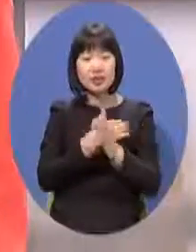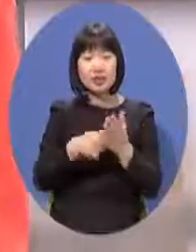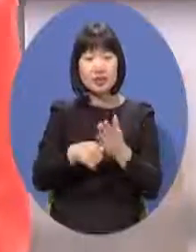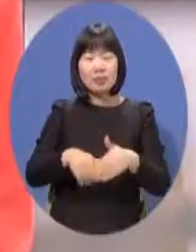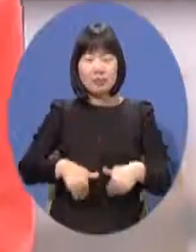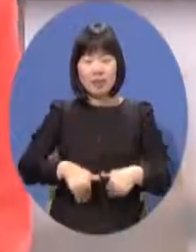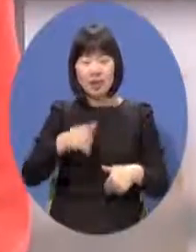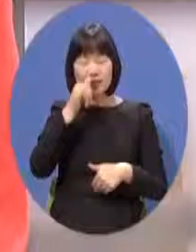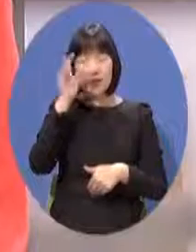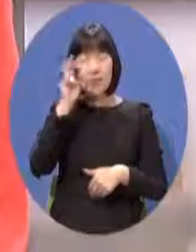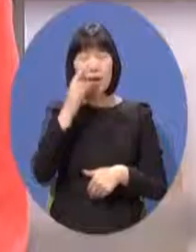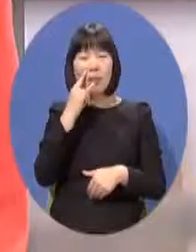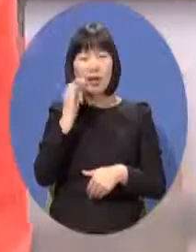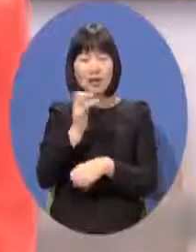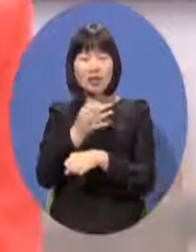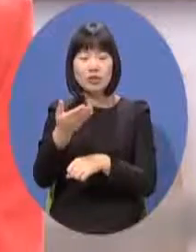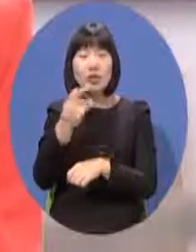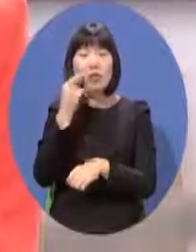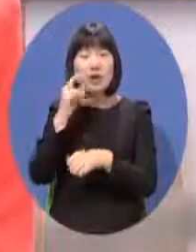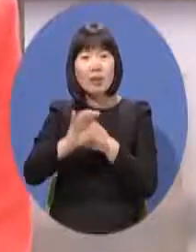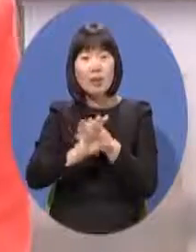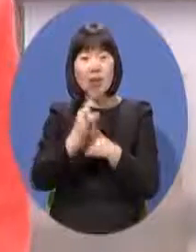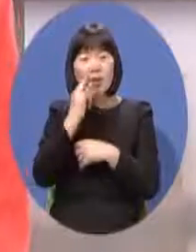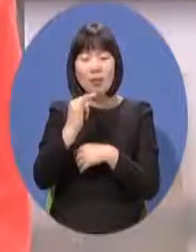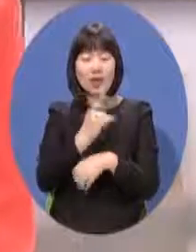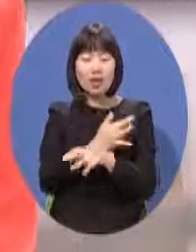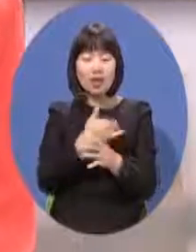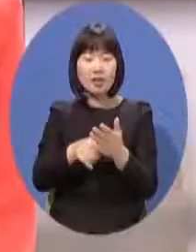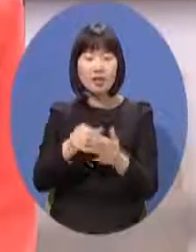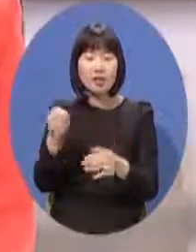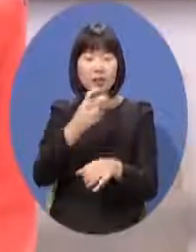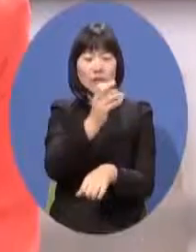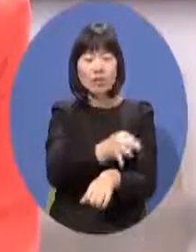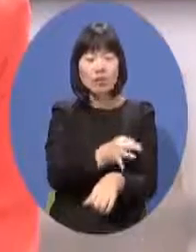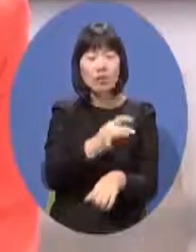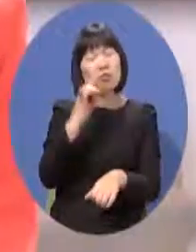필요한 거고 근데 엄마가 안 사주면 엄마 장난감 또 사줘 엄마 심심해 이렇게 되는 거죠.